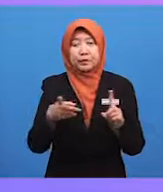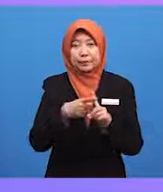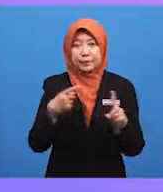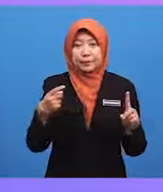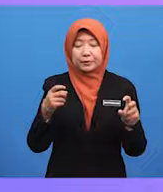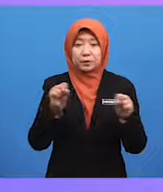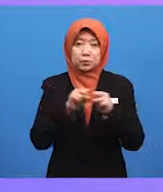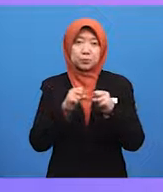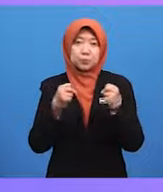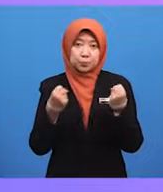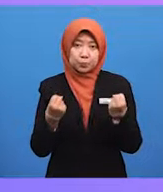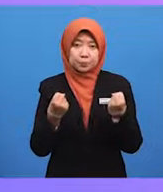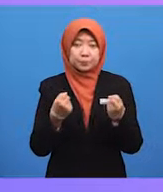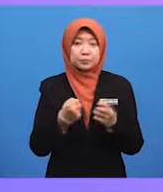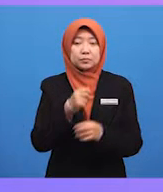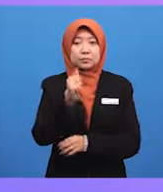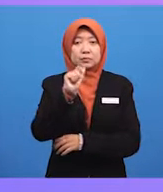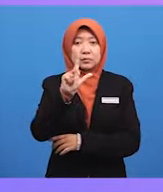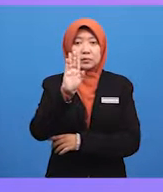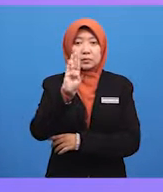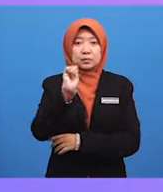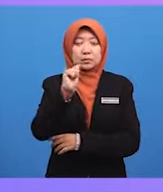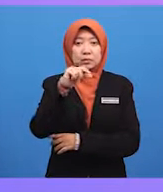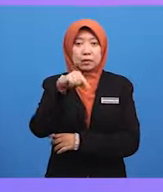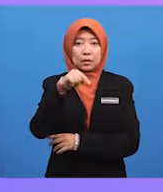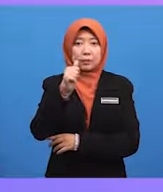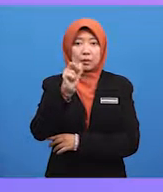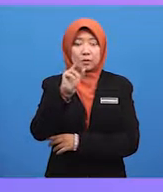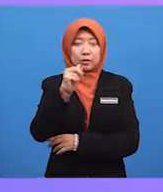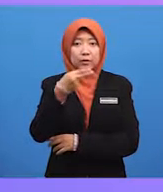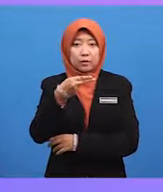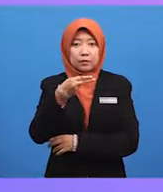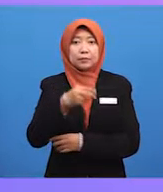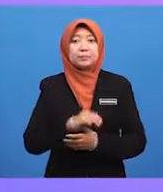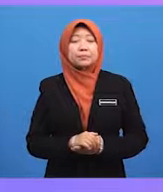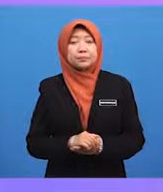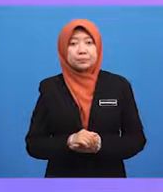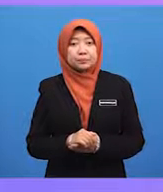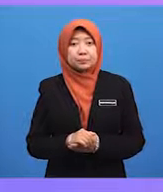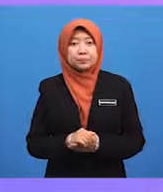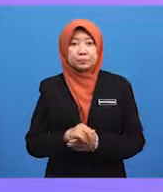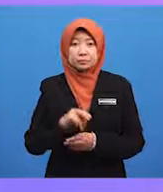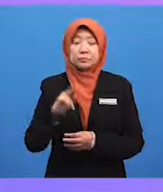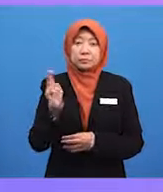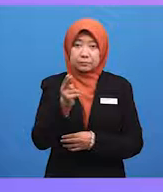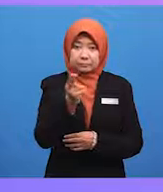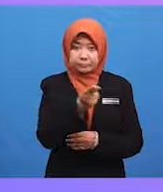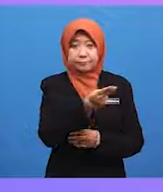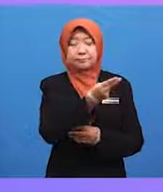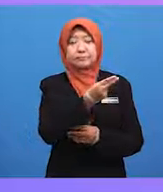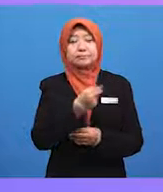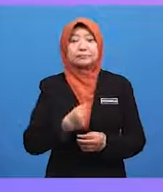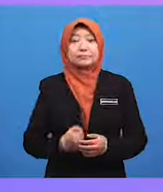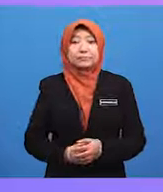surah Al-Baqarah ayat 22. A'udzu billahi minasyaitonir rajim.